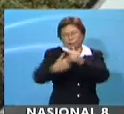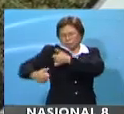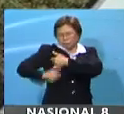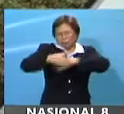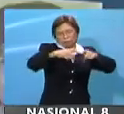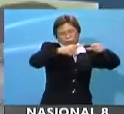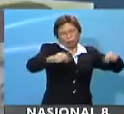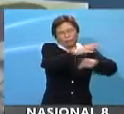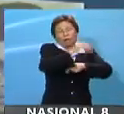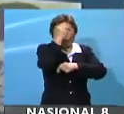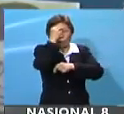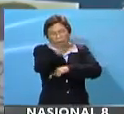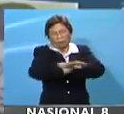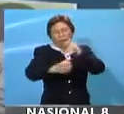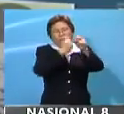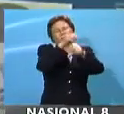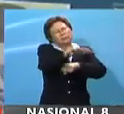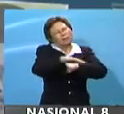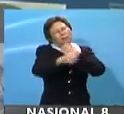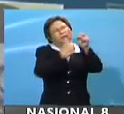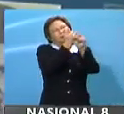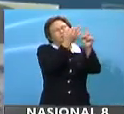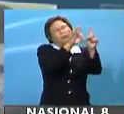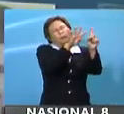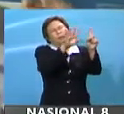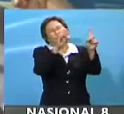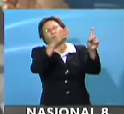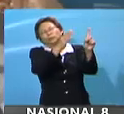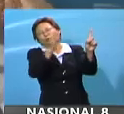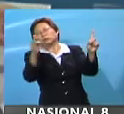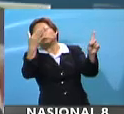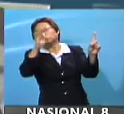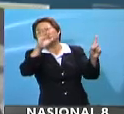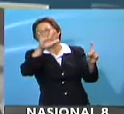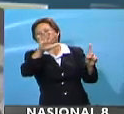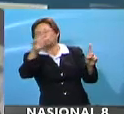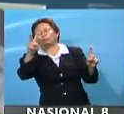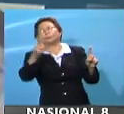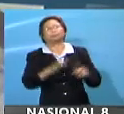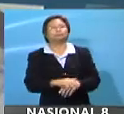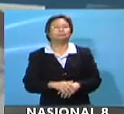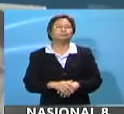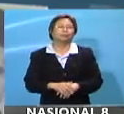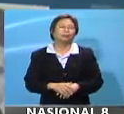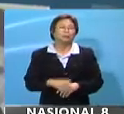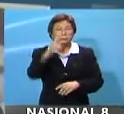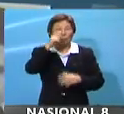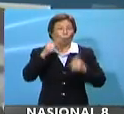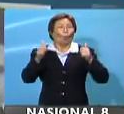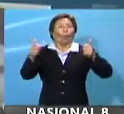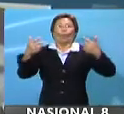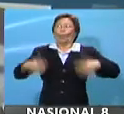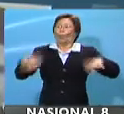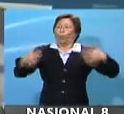Jepun dan Komunis sekitar tahun 1948 sehingga 1952. Atas kehebatannya